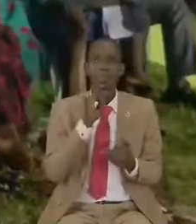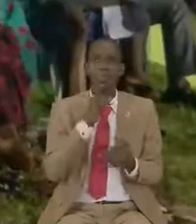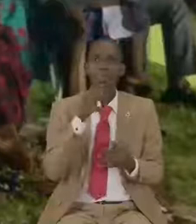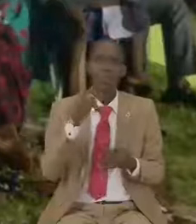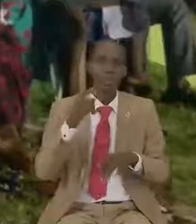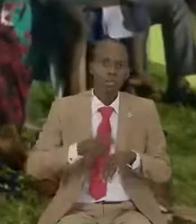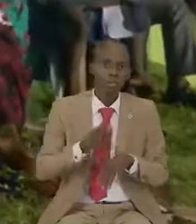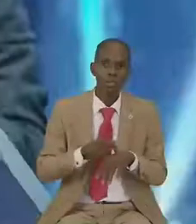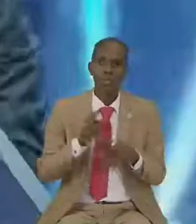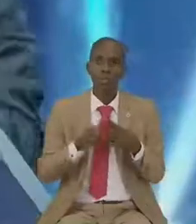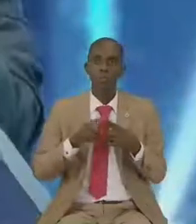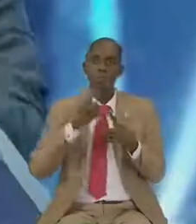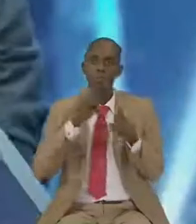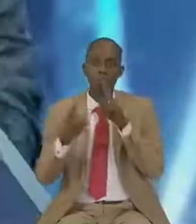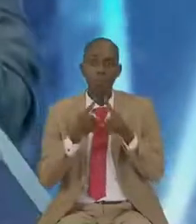Bientôt l'homme de Dieu viendra.